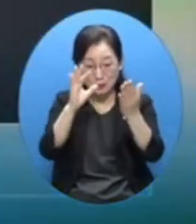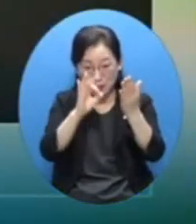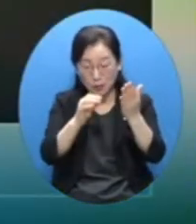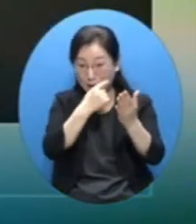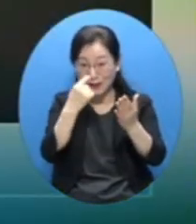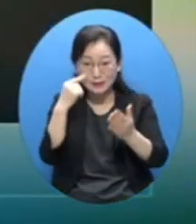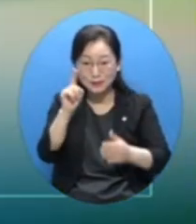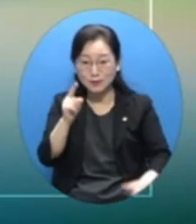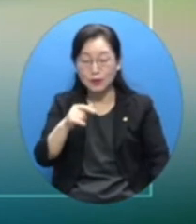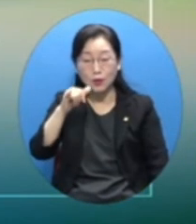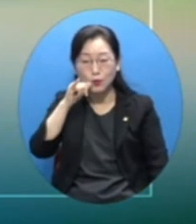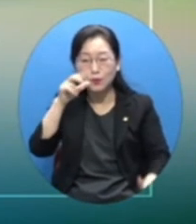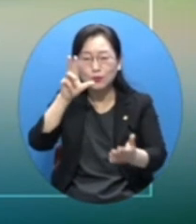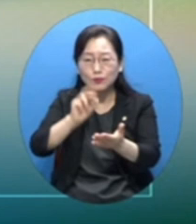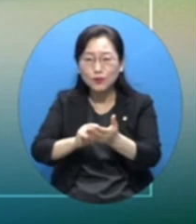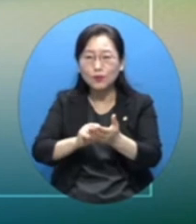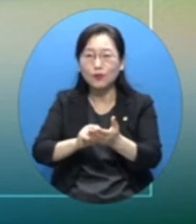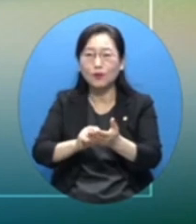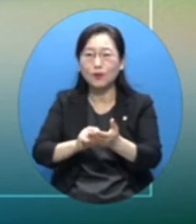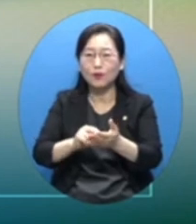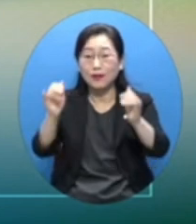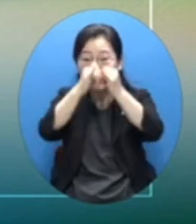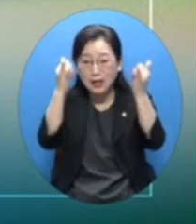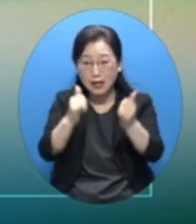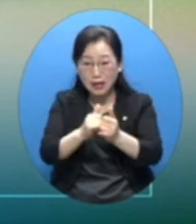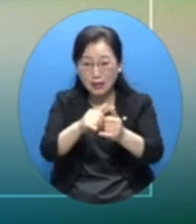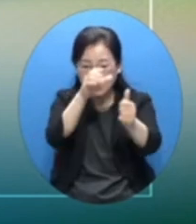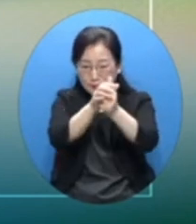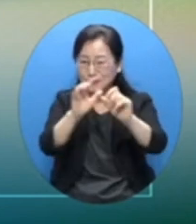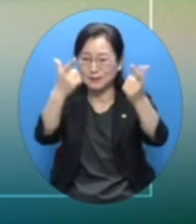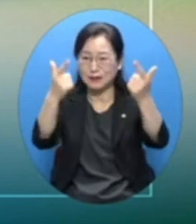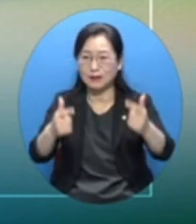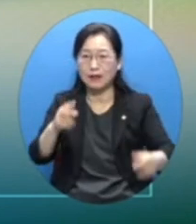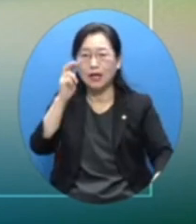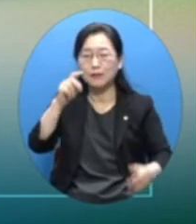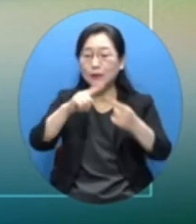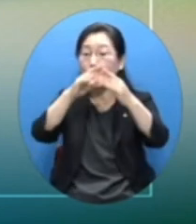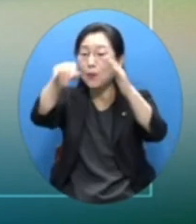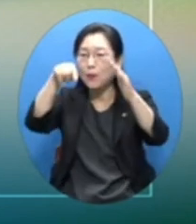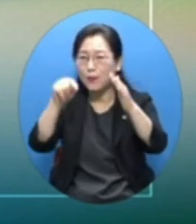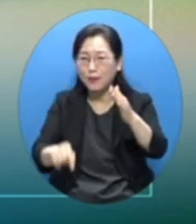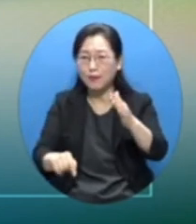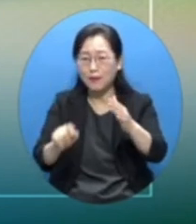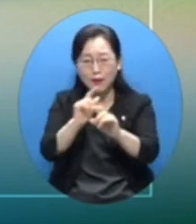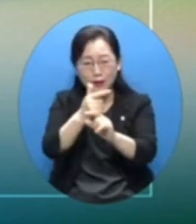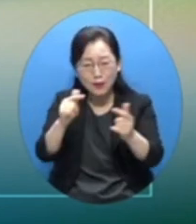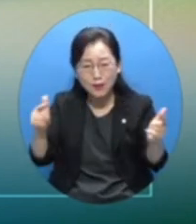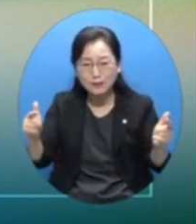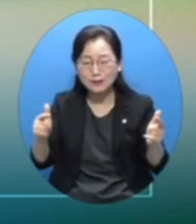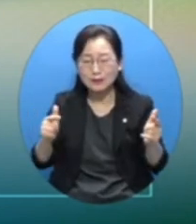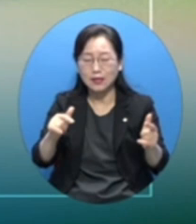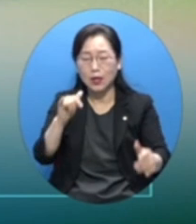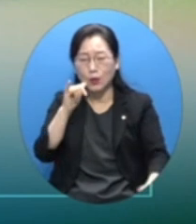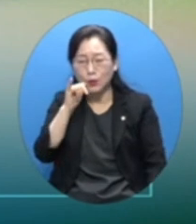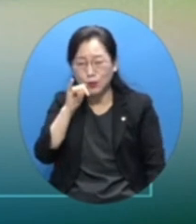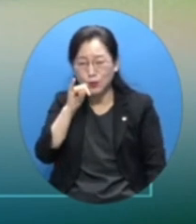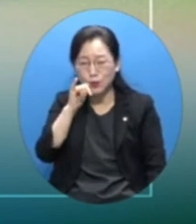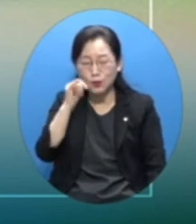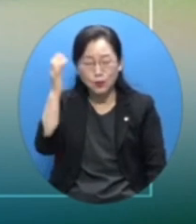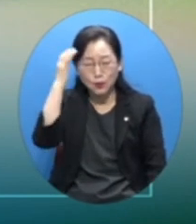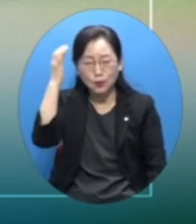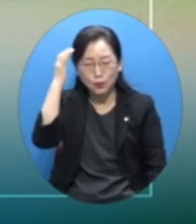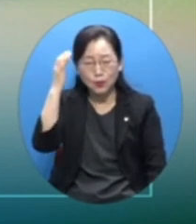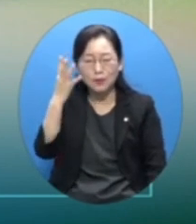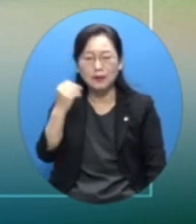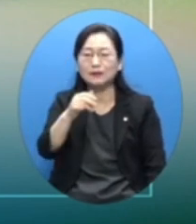중독의 문제는 사회만의 문제가 아니다 아마 교회 안에서도 여러 형태의 중독으로 고통당하는 영혼들이